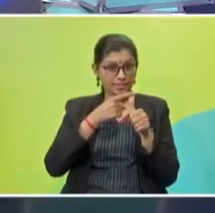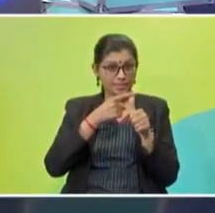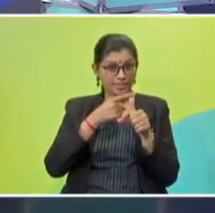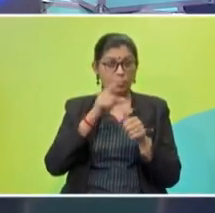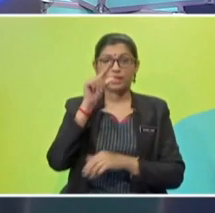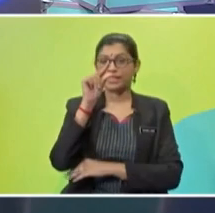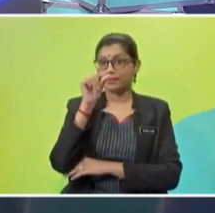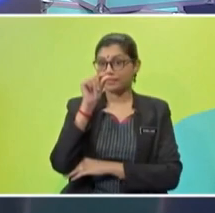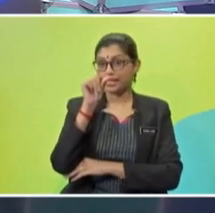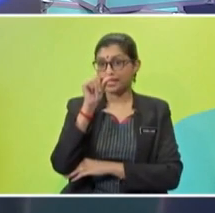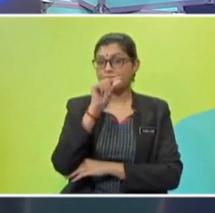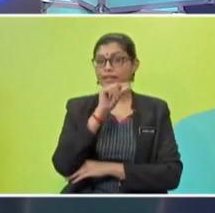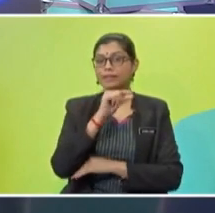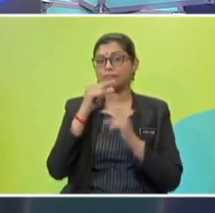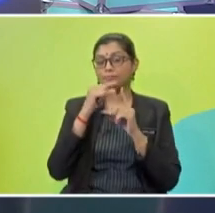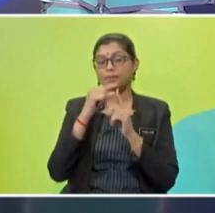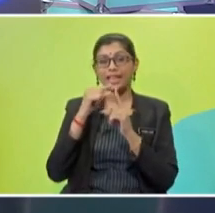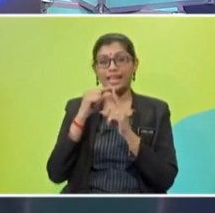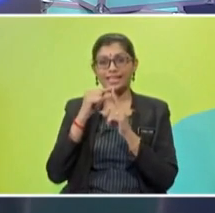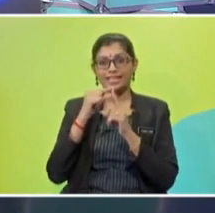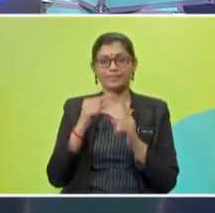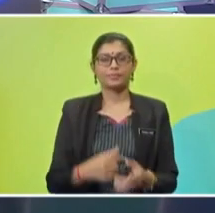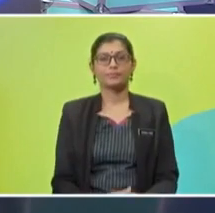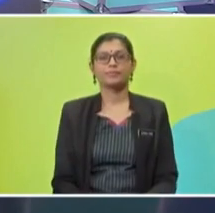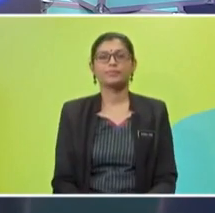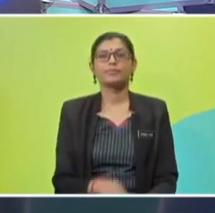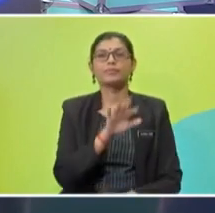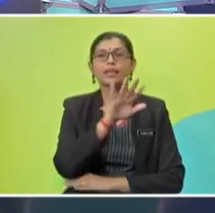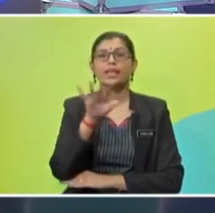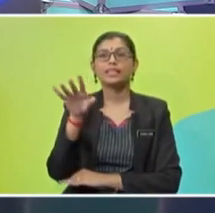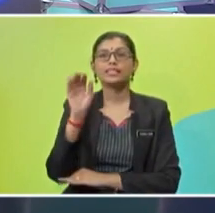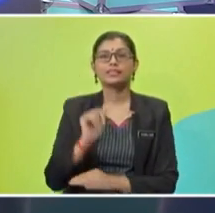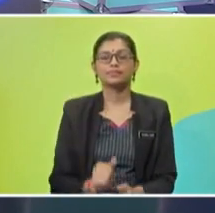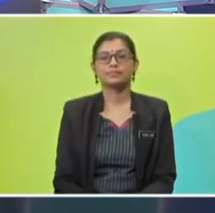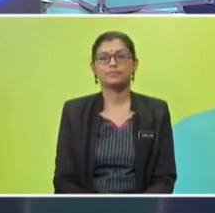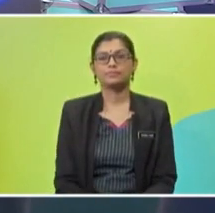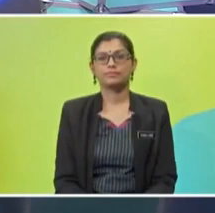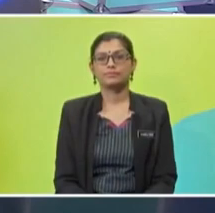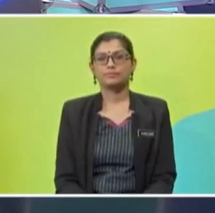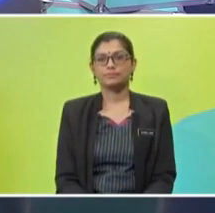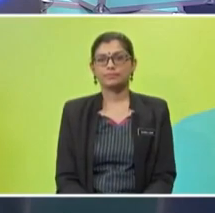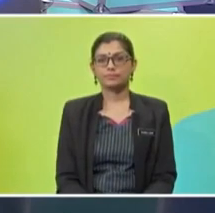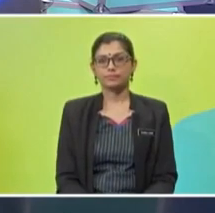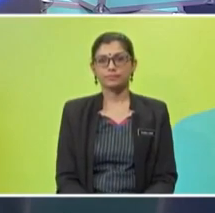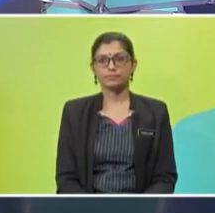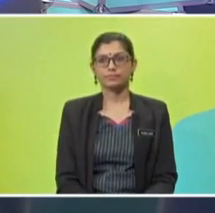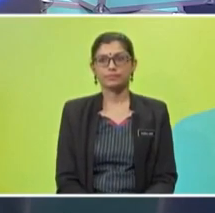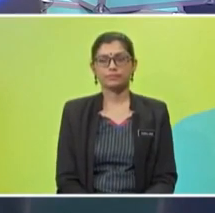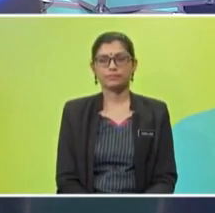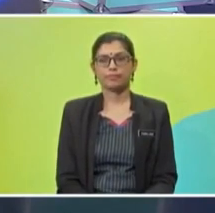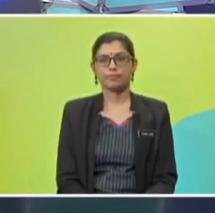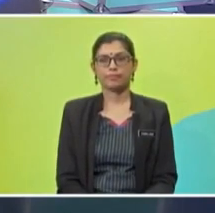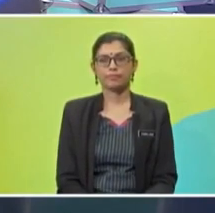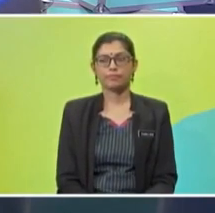kata nih Agak ketan itik perkataan itik Oke Adik sini Oh ini deh Betul